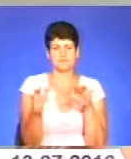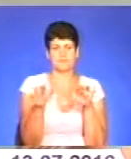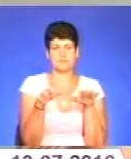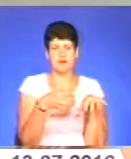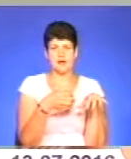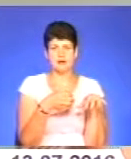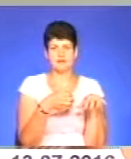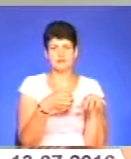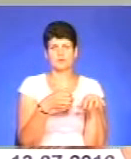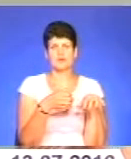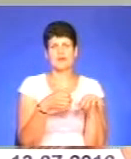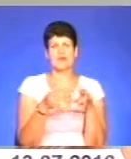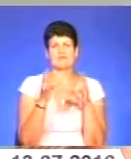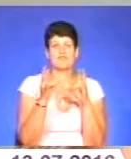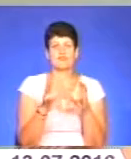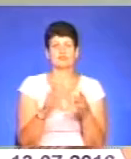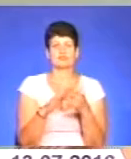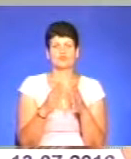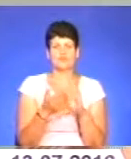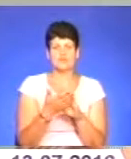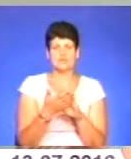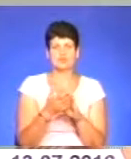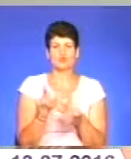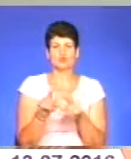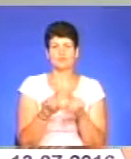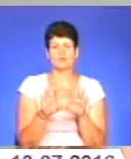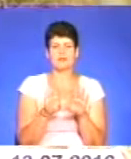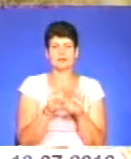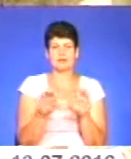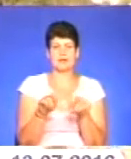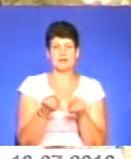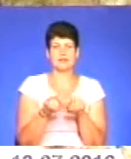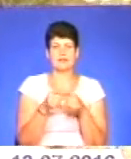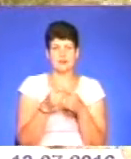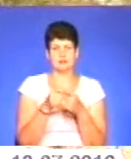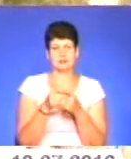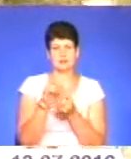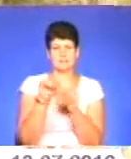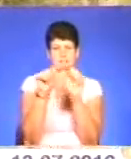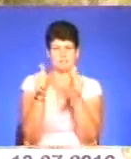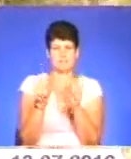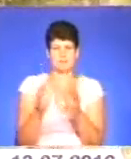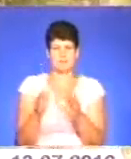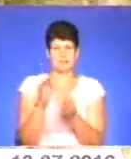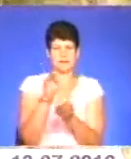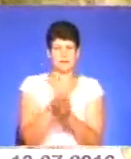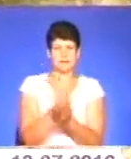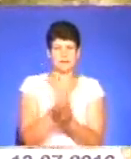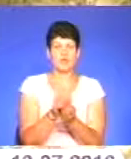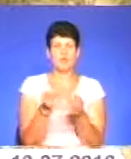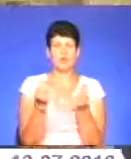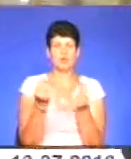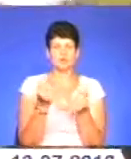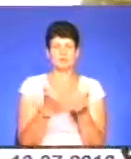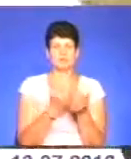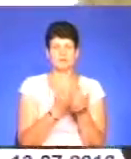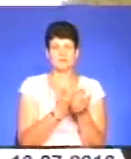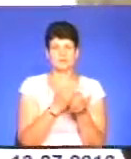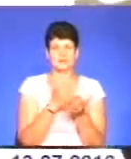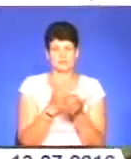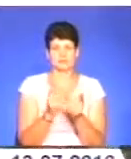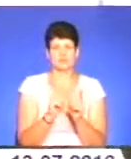яка падає з цього дерева, як правило, ламає багато могил, є серйозні проблеми, і тому всі ці гроші направляються на те, щоб ці дерева